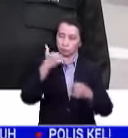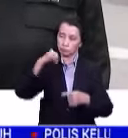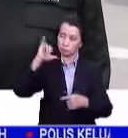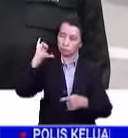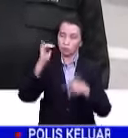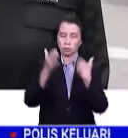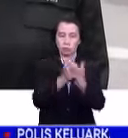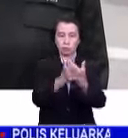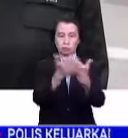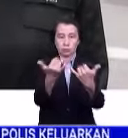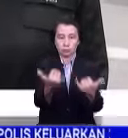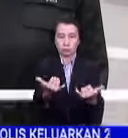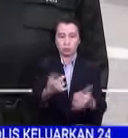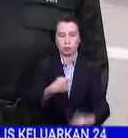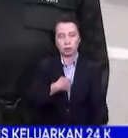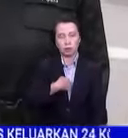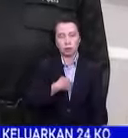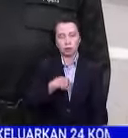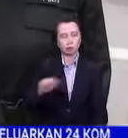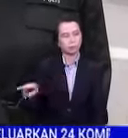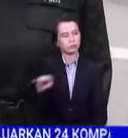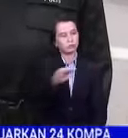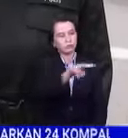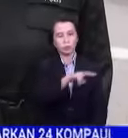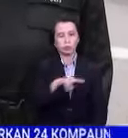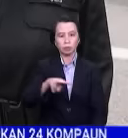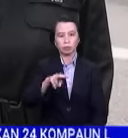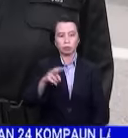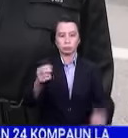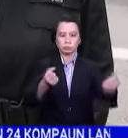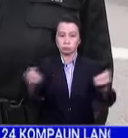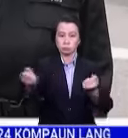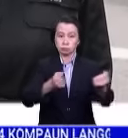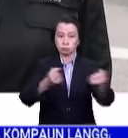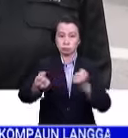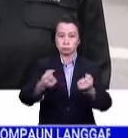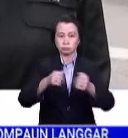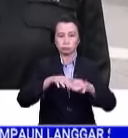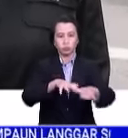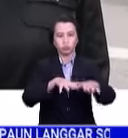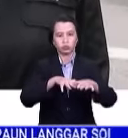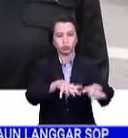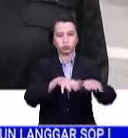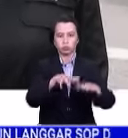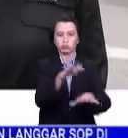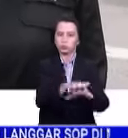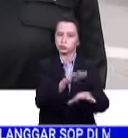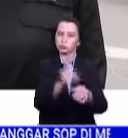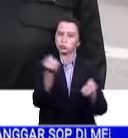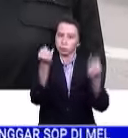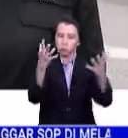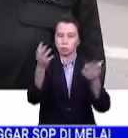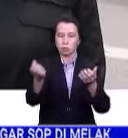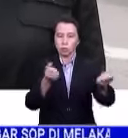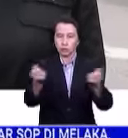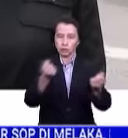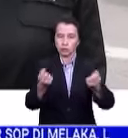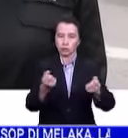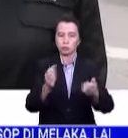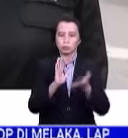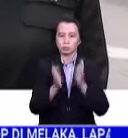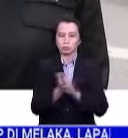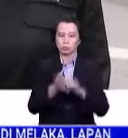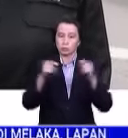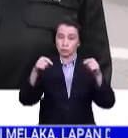ini, saya mendapati aliran trafik masih agak tinggi lagi. Jadi di sini